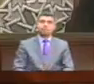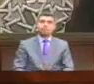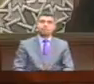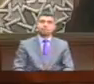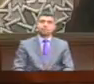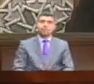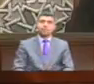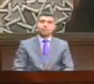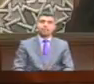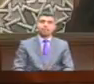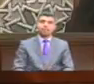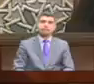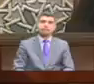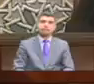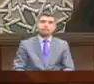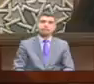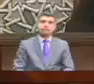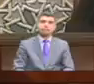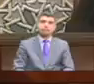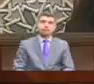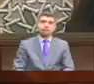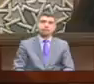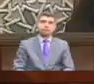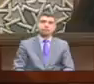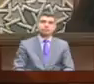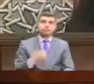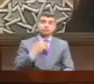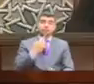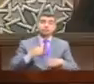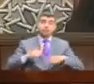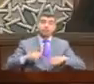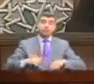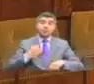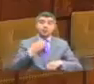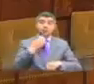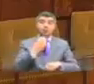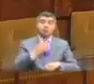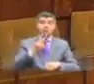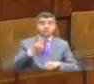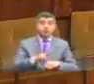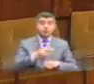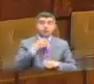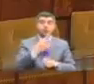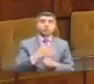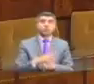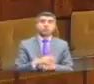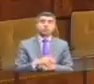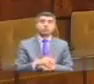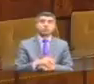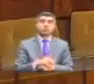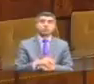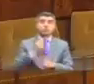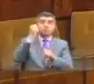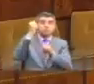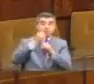تعقيب في بعض الثواني سيد الوزير بصراحه ما عنديش نجاملك المجهودات